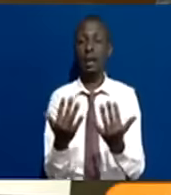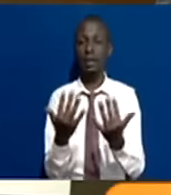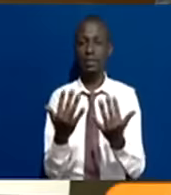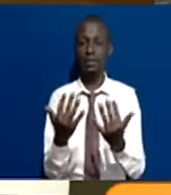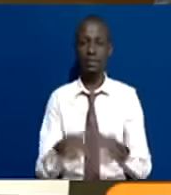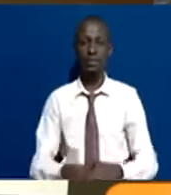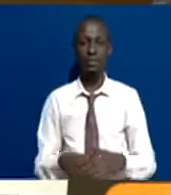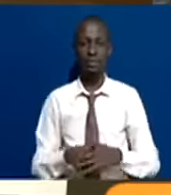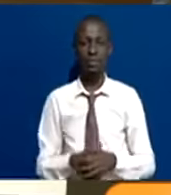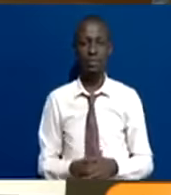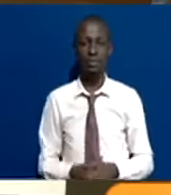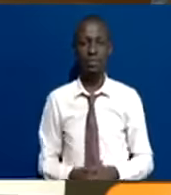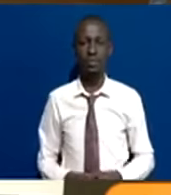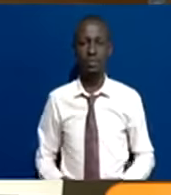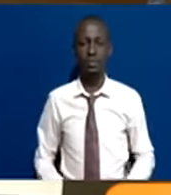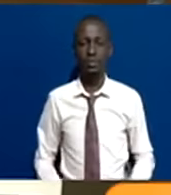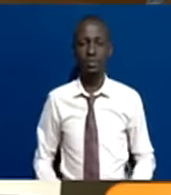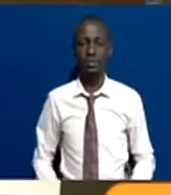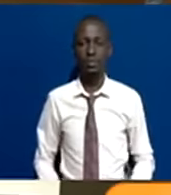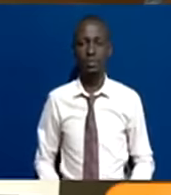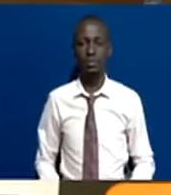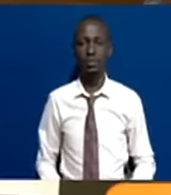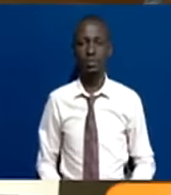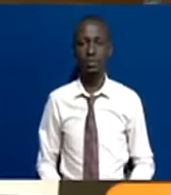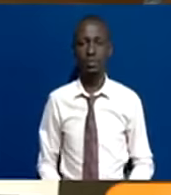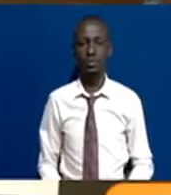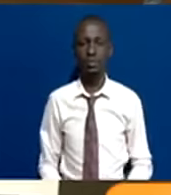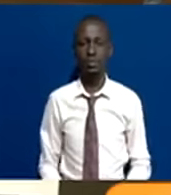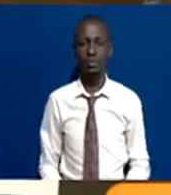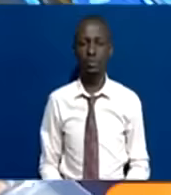runinga ya Citizen, katika chuo kikuu cha Kabarak, kaunti ya Nakuru.